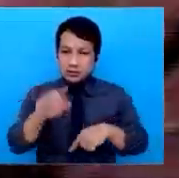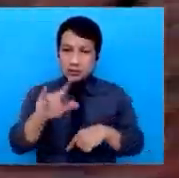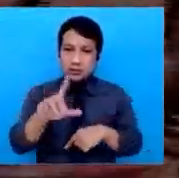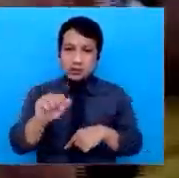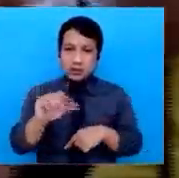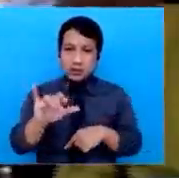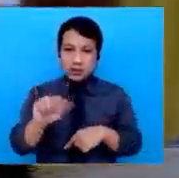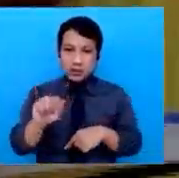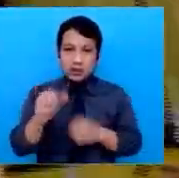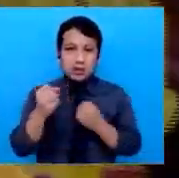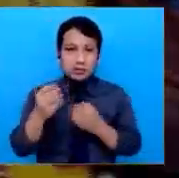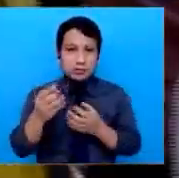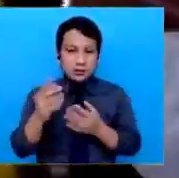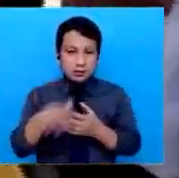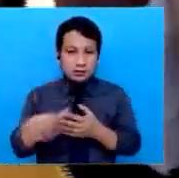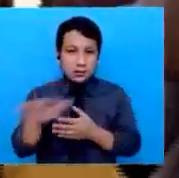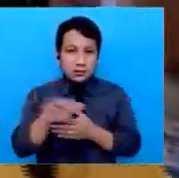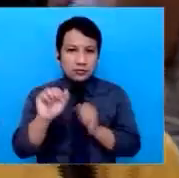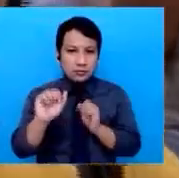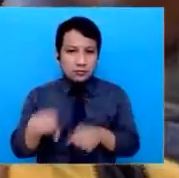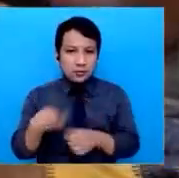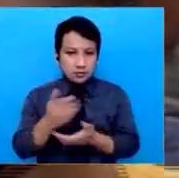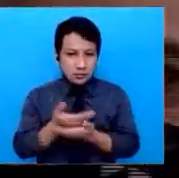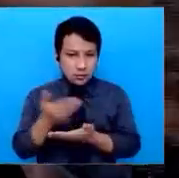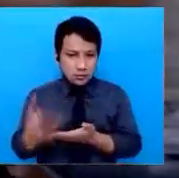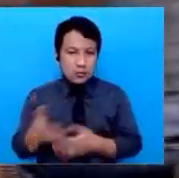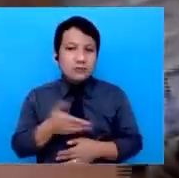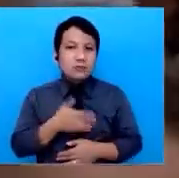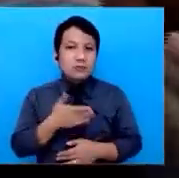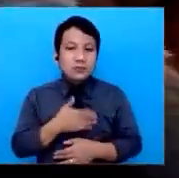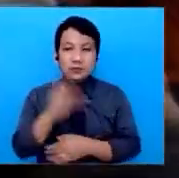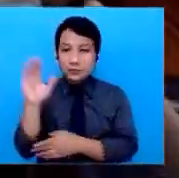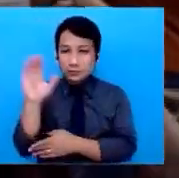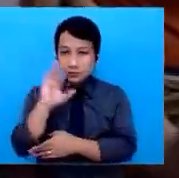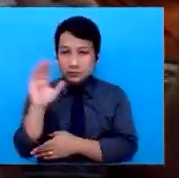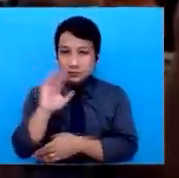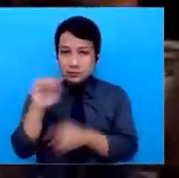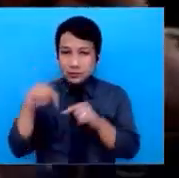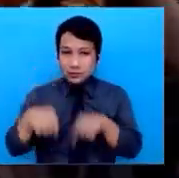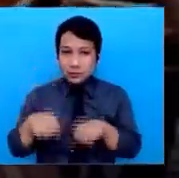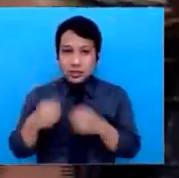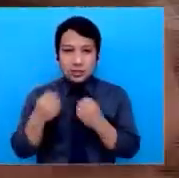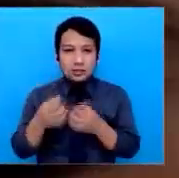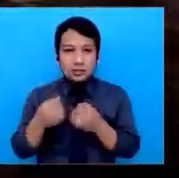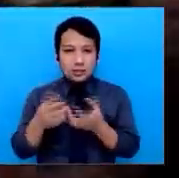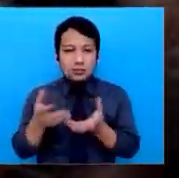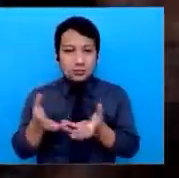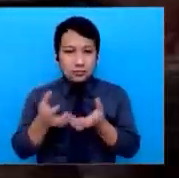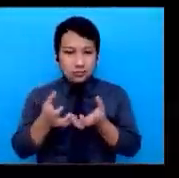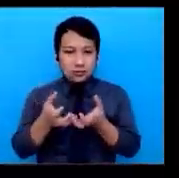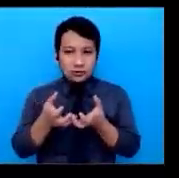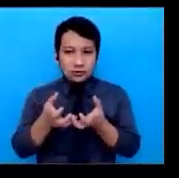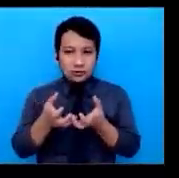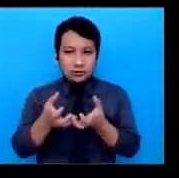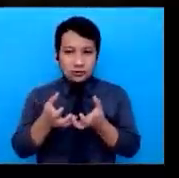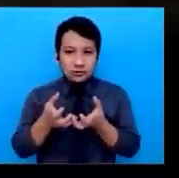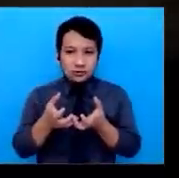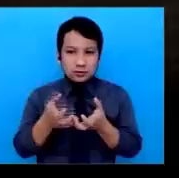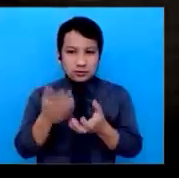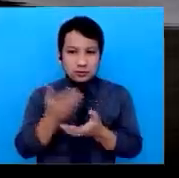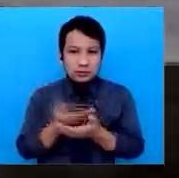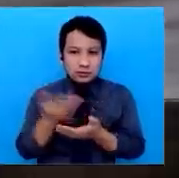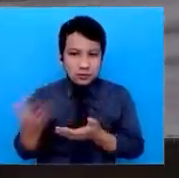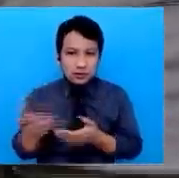dami ang pwede mong bilhin. Kaya naman damang-dama na yung Christmas rush dito sa dami ng mga gustong mag-shopping.